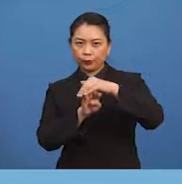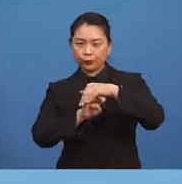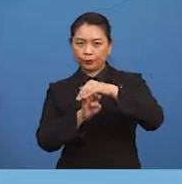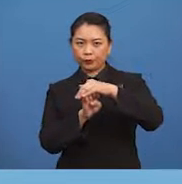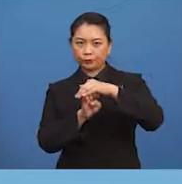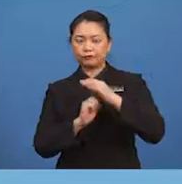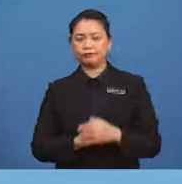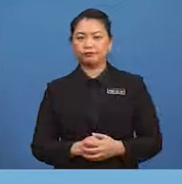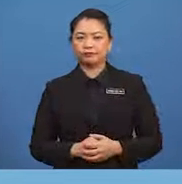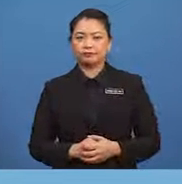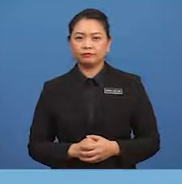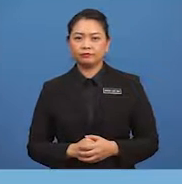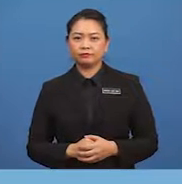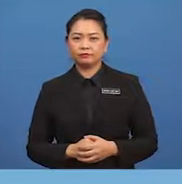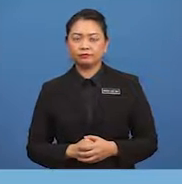pertumbuhan organisma.